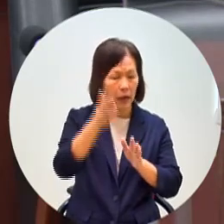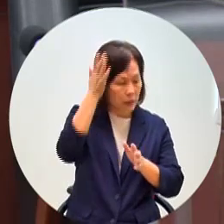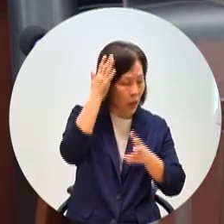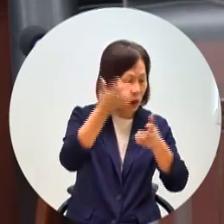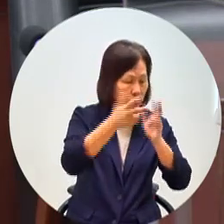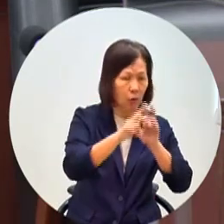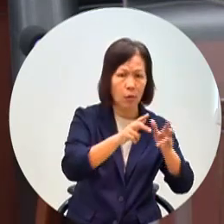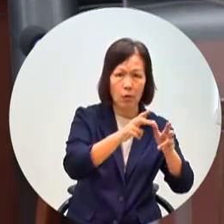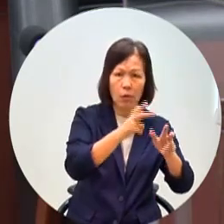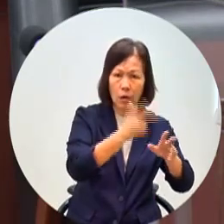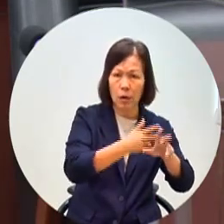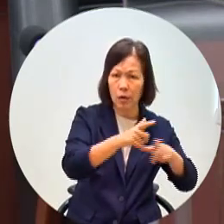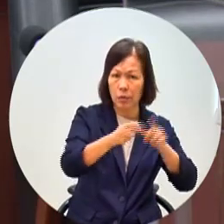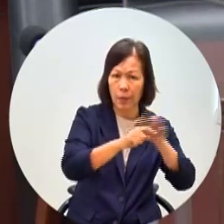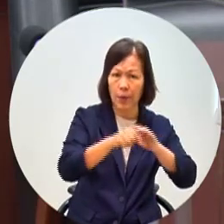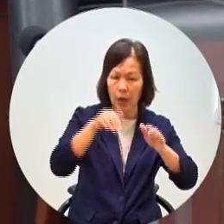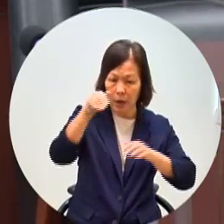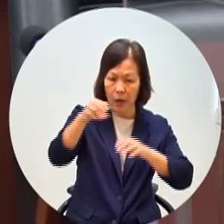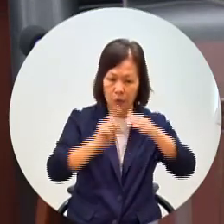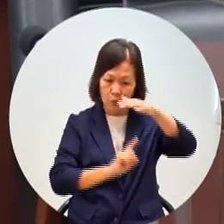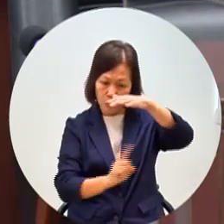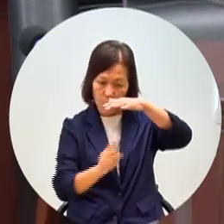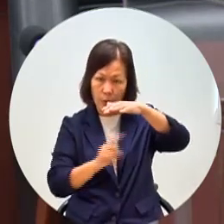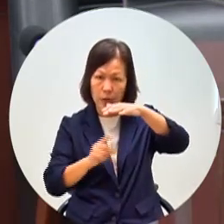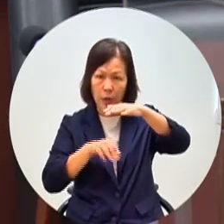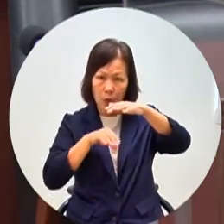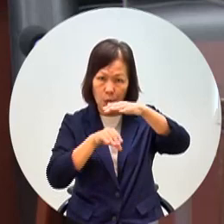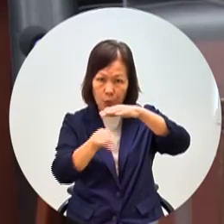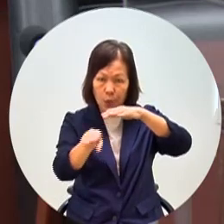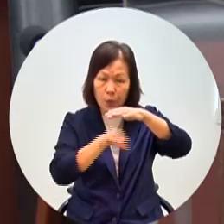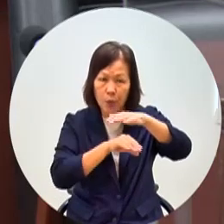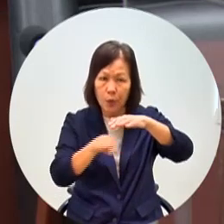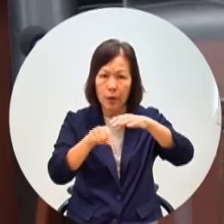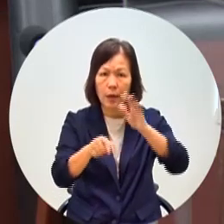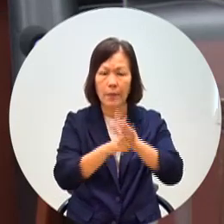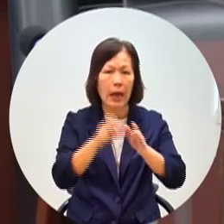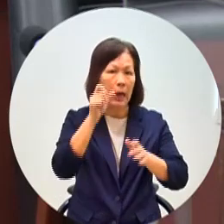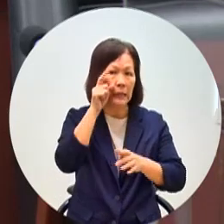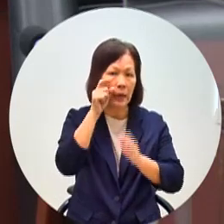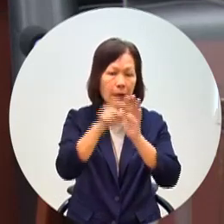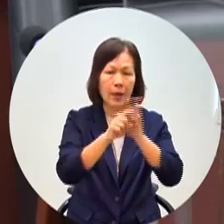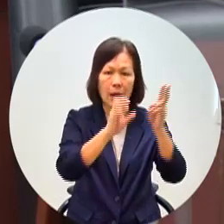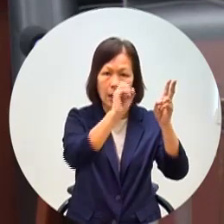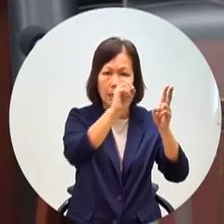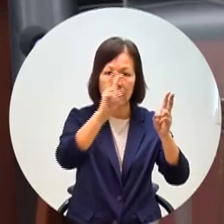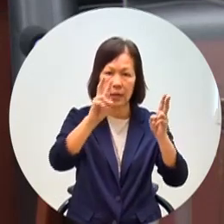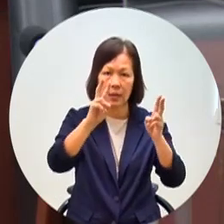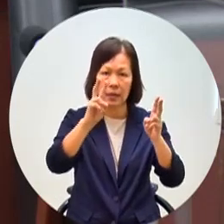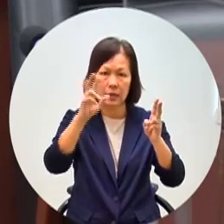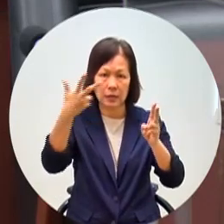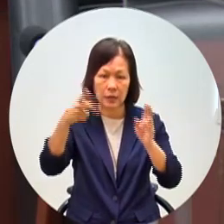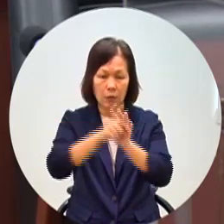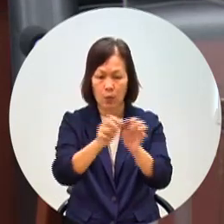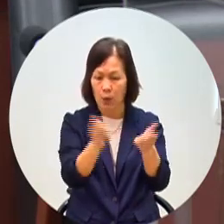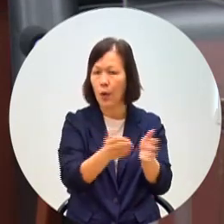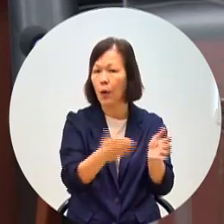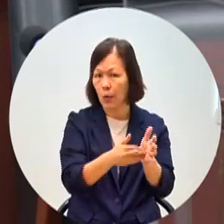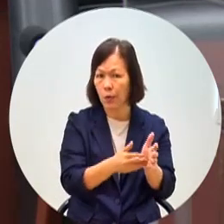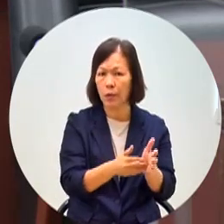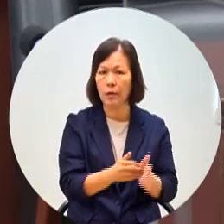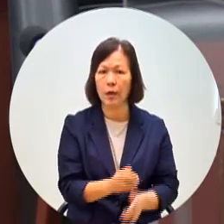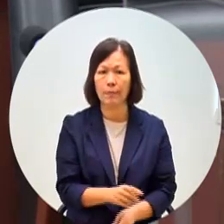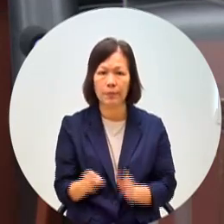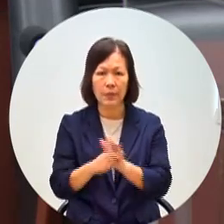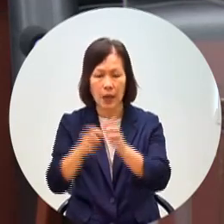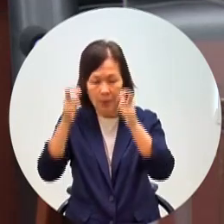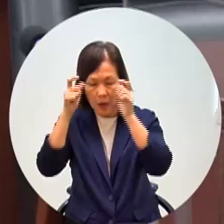高铁下的联络道，你看现在台南2007年已经开辟了，高